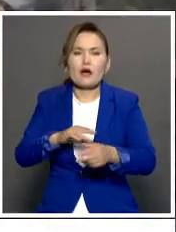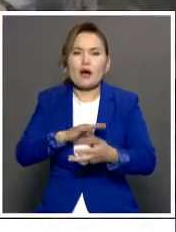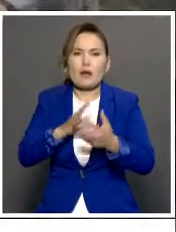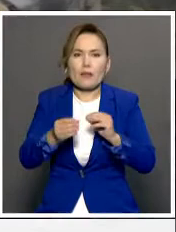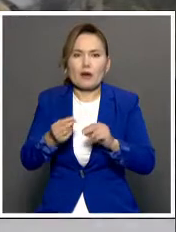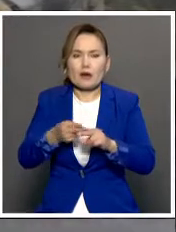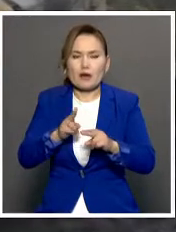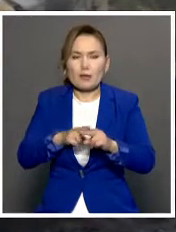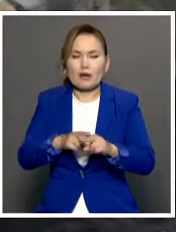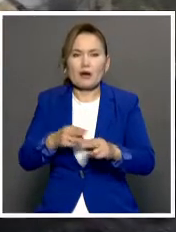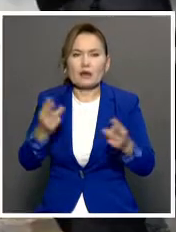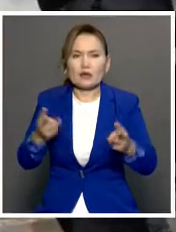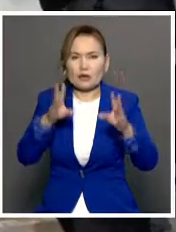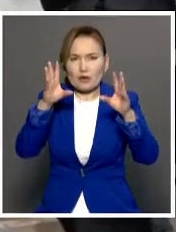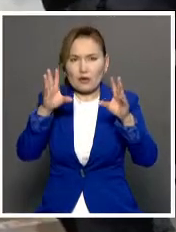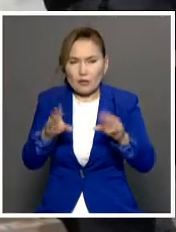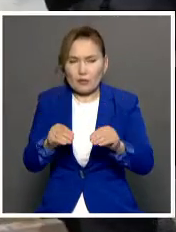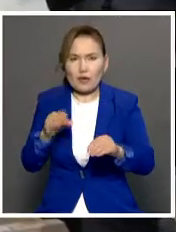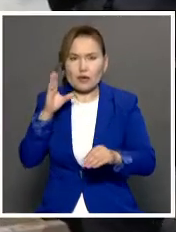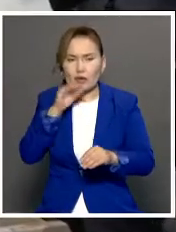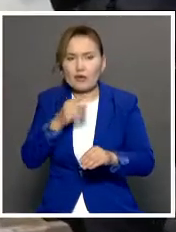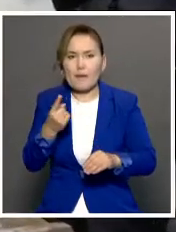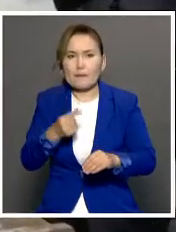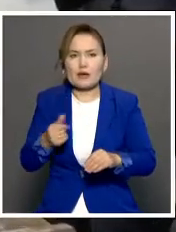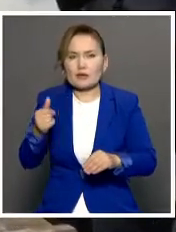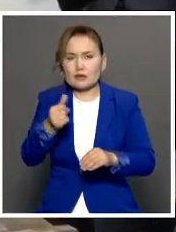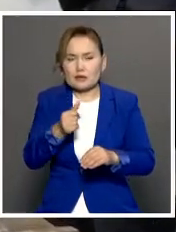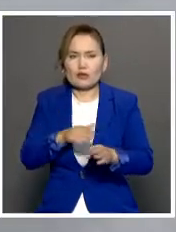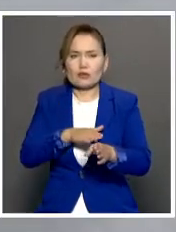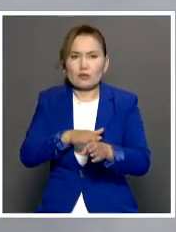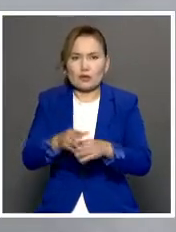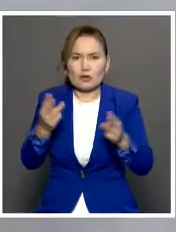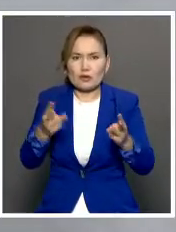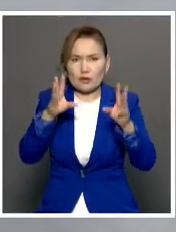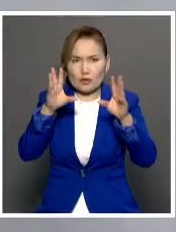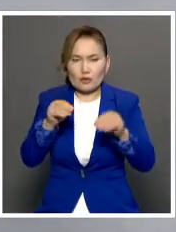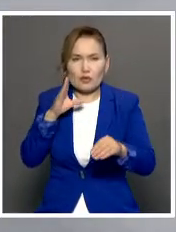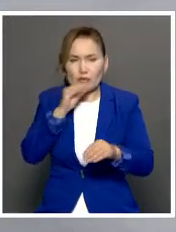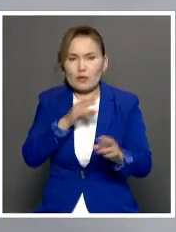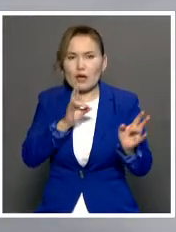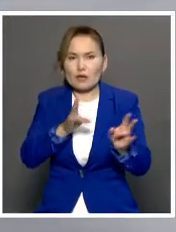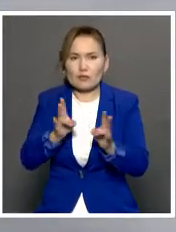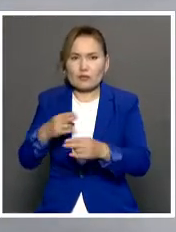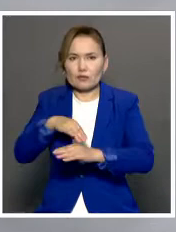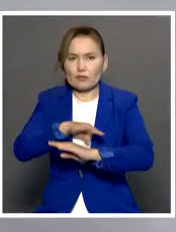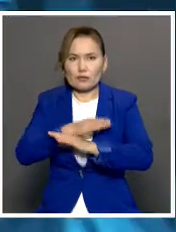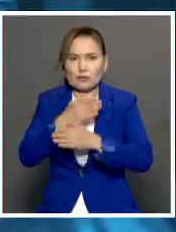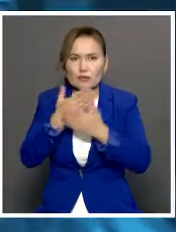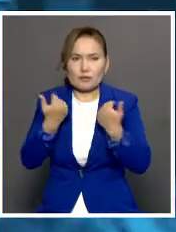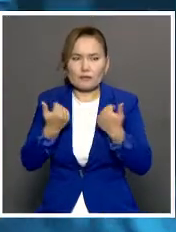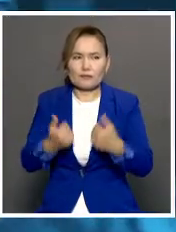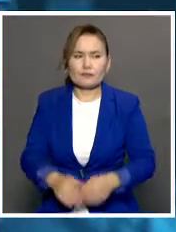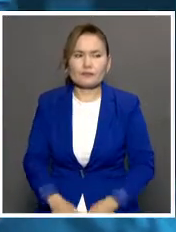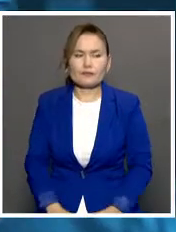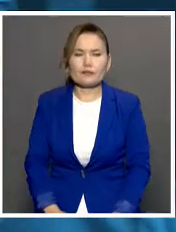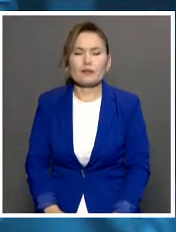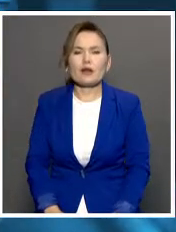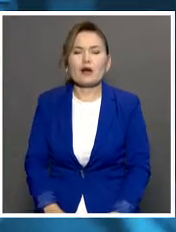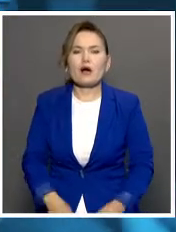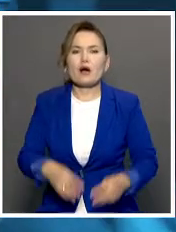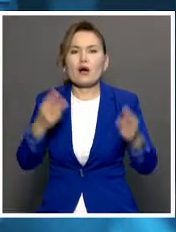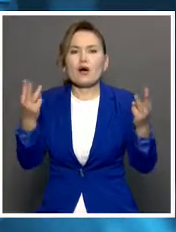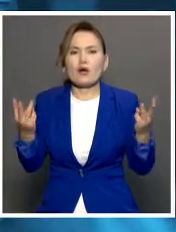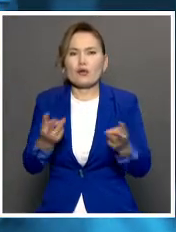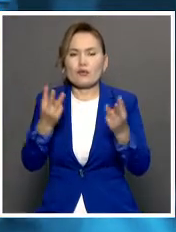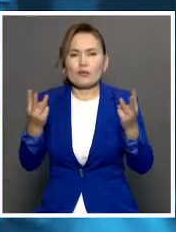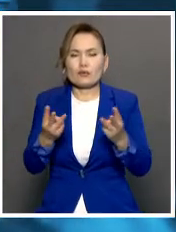шама кедергілер болғанымен тілсіз жау бір сағатта толық сөндірілді. Зардап шеккендер жоқ. Қойма шатырының бірінші қабаты тегіс